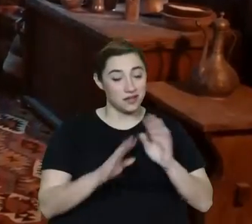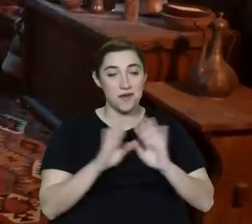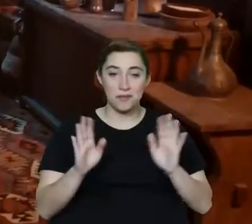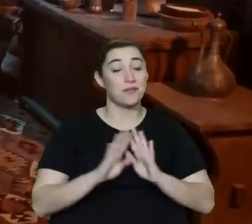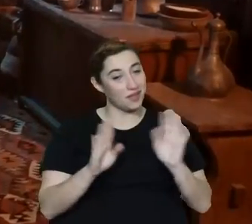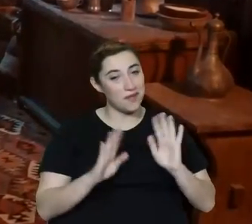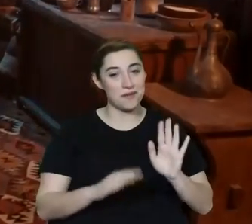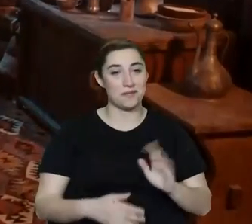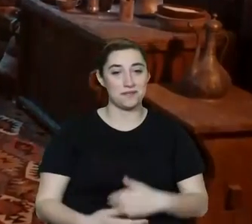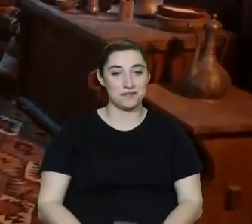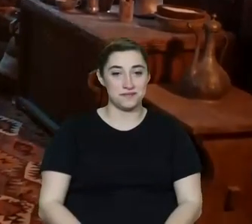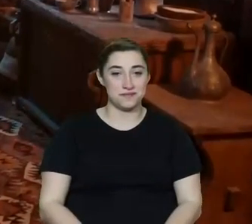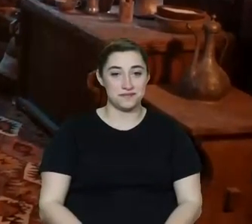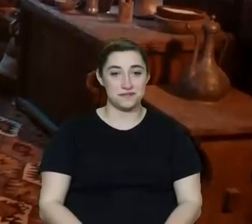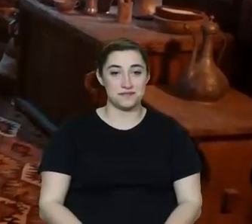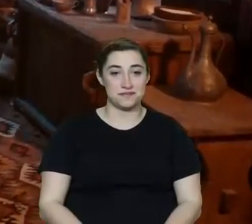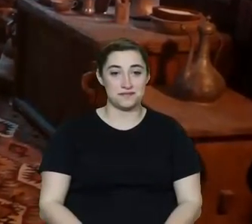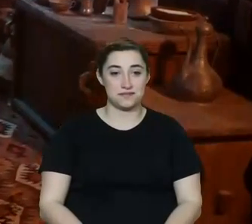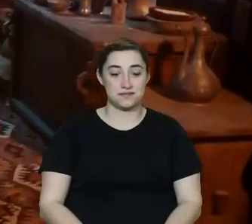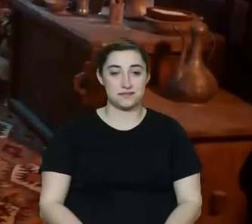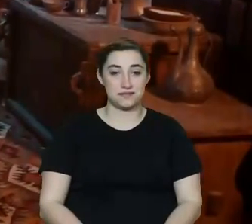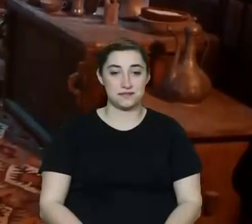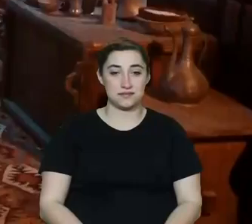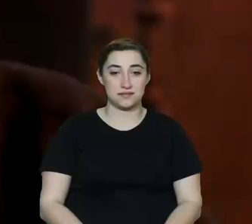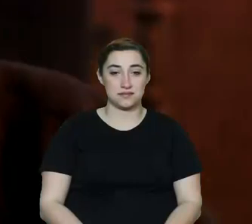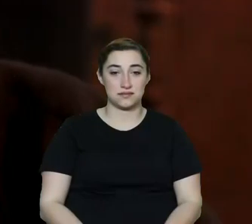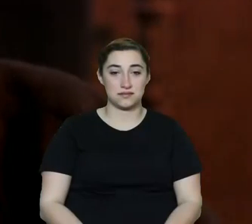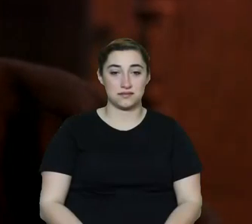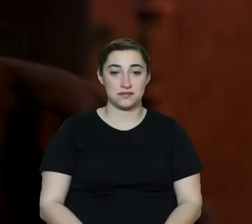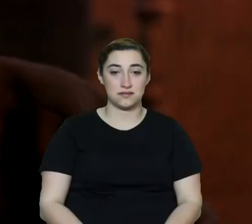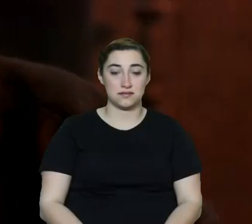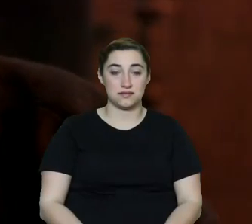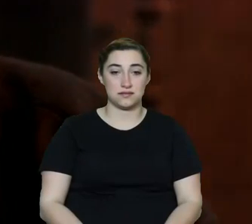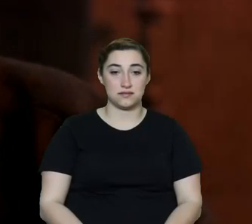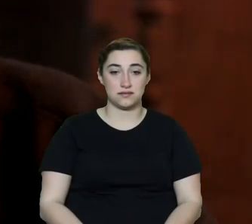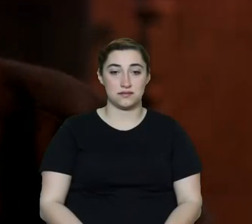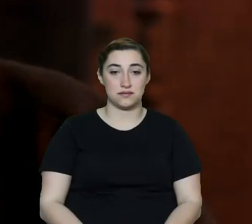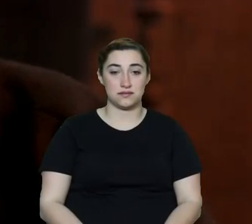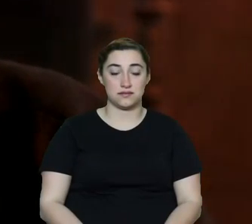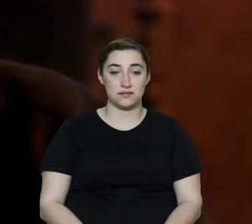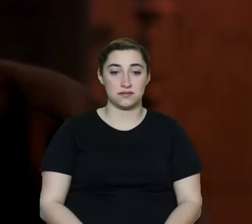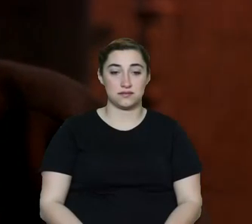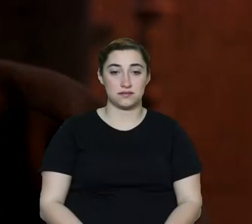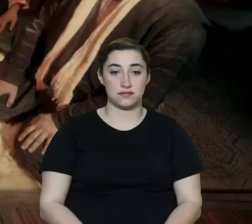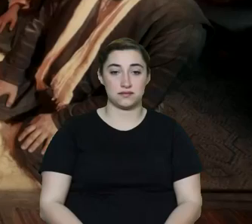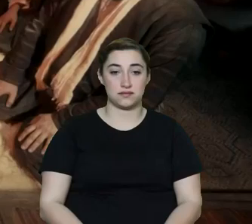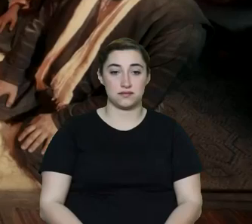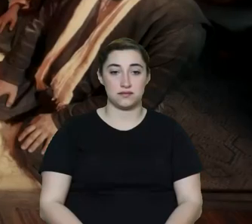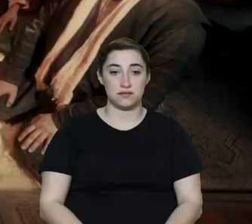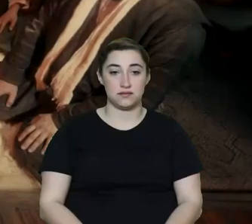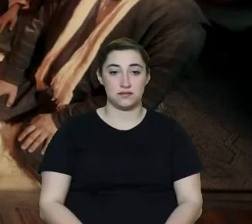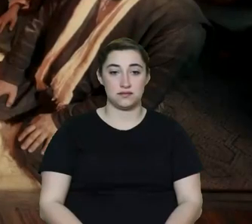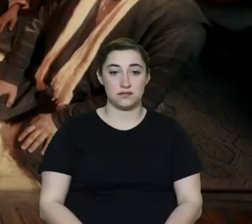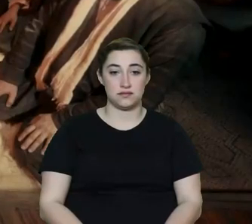Tamamdır, tamamdır böyle. Hızla kapıya yöneldiler. Şeyh huzurda şöyle bir müritlerini süzüyor. Yunus